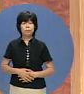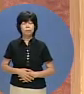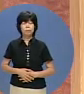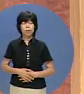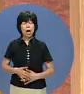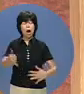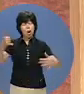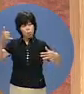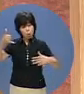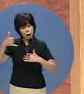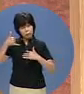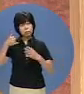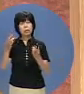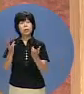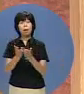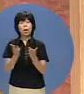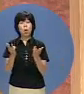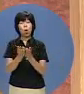お、ファックス